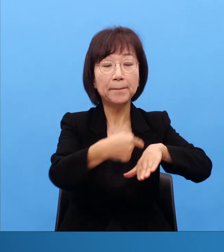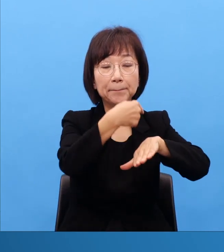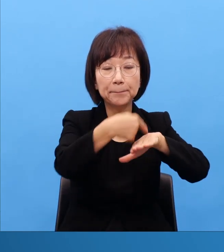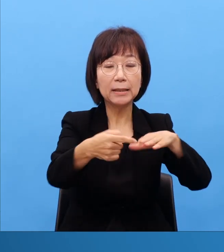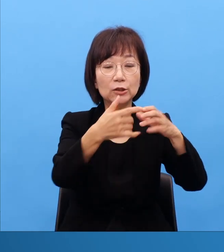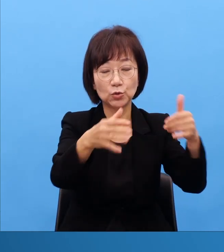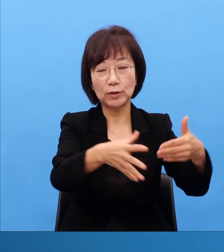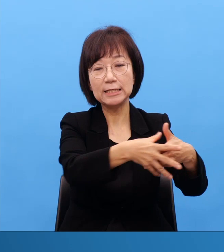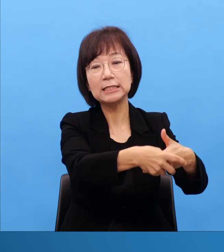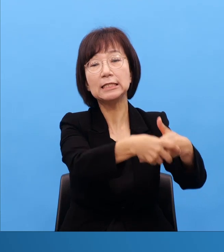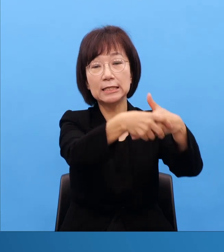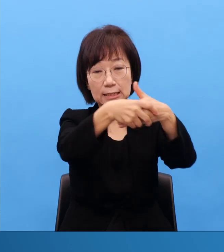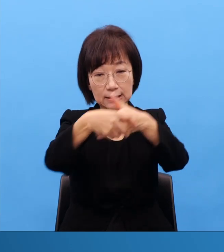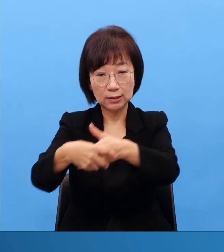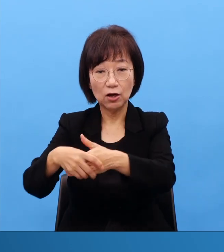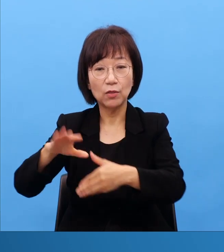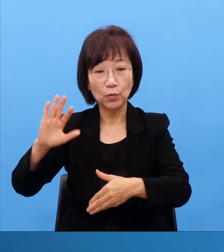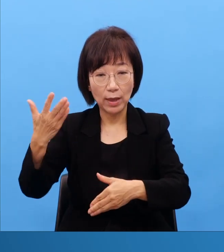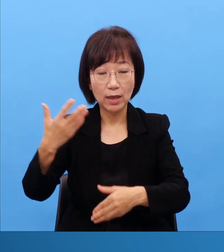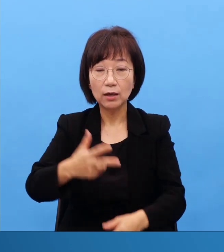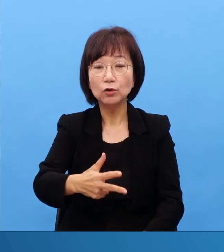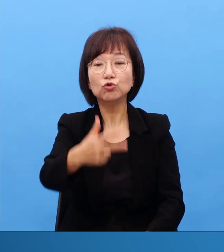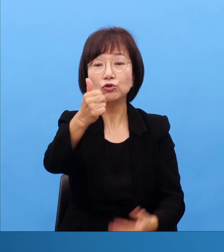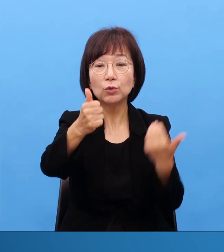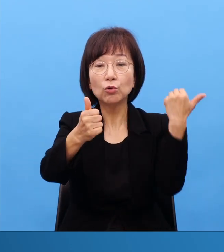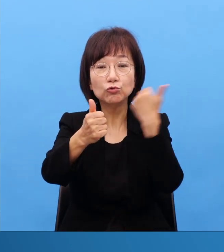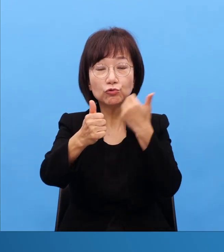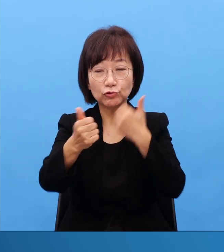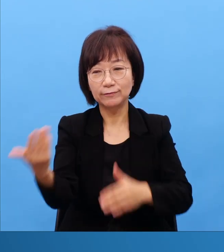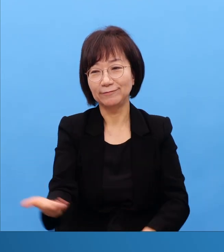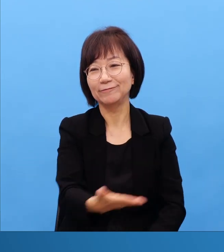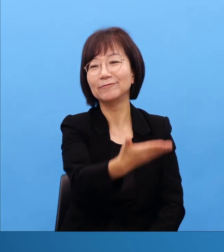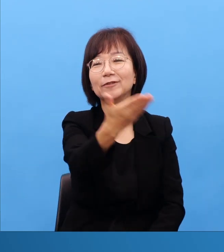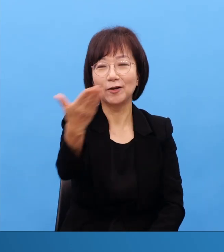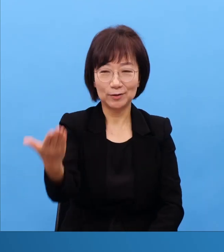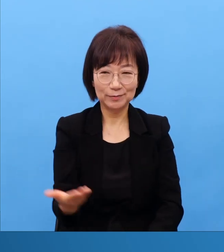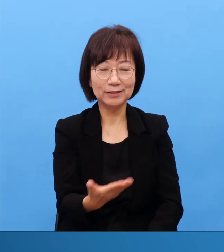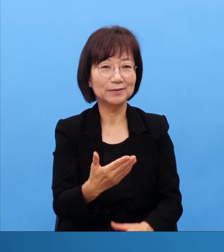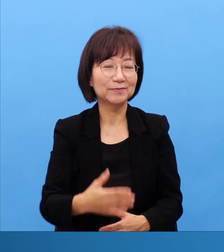여러분은 주역입니다. That's what Jesus says, and this you are the main figures to enjoy this blessing.